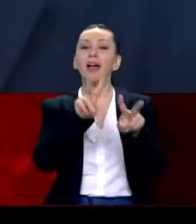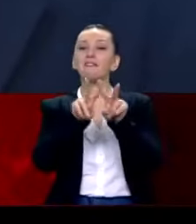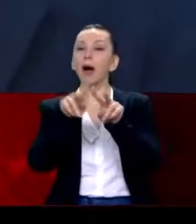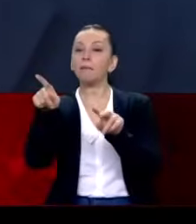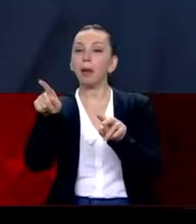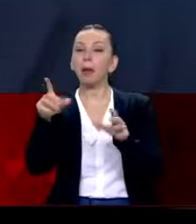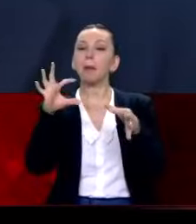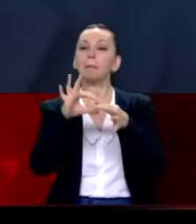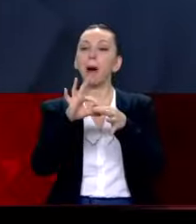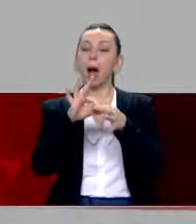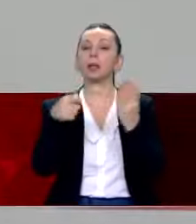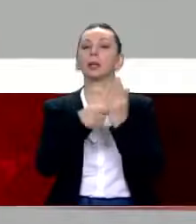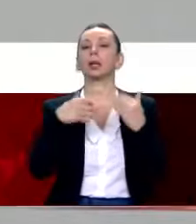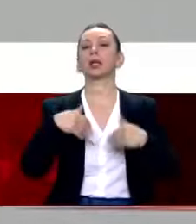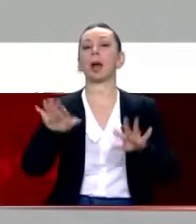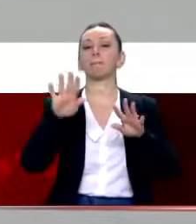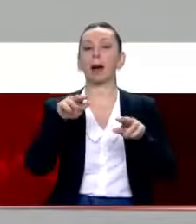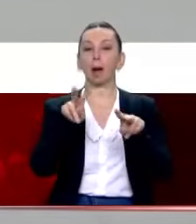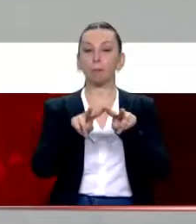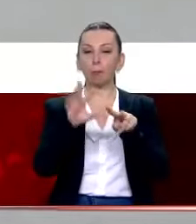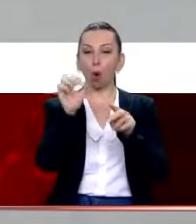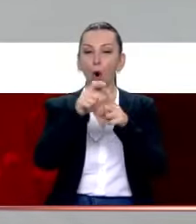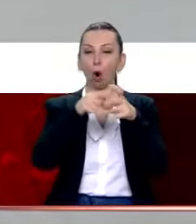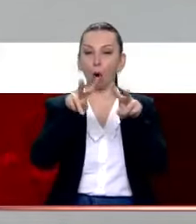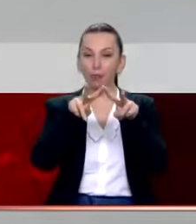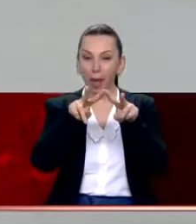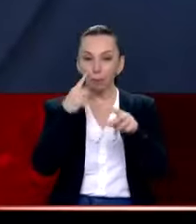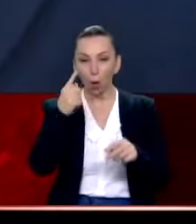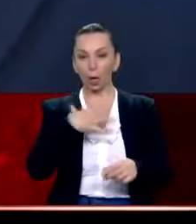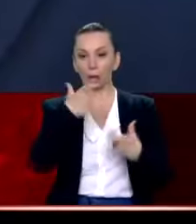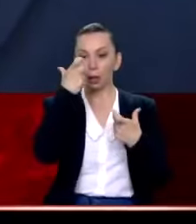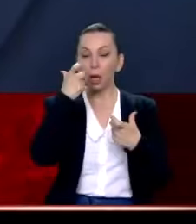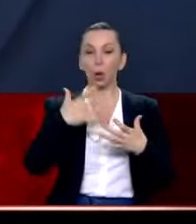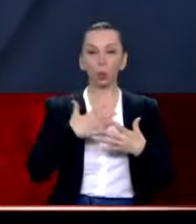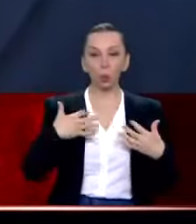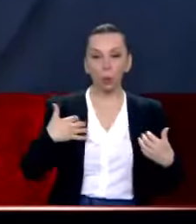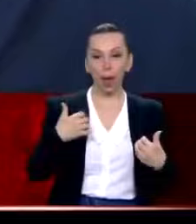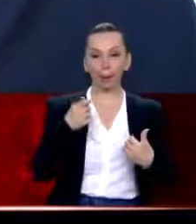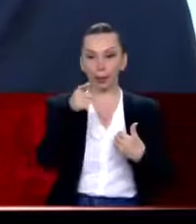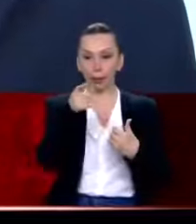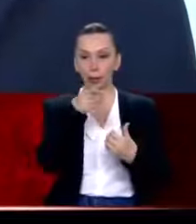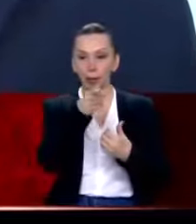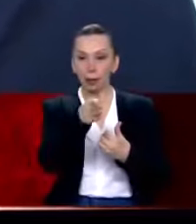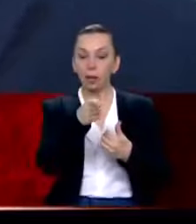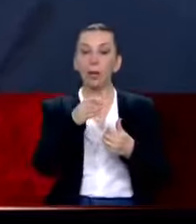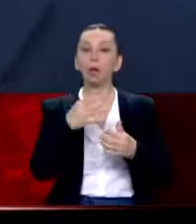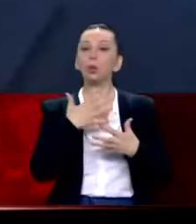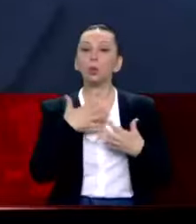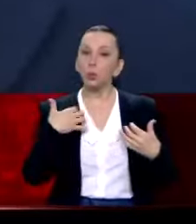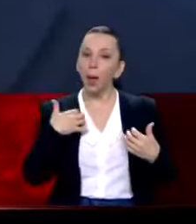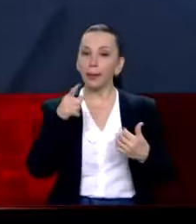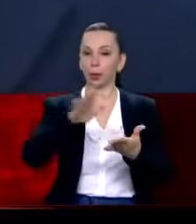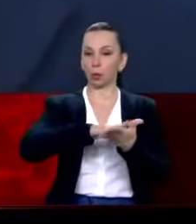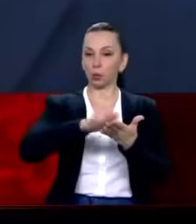bağlantılara güvenmemeniz gerekiyor. Modeminizdeki ayarlara da dikkat. Güvenlik ayarları kısmına gelip modemin güvenlik ayarlarını